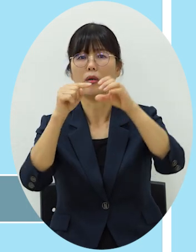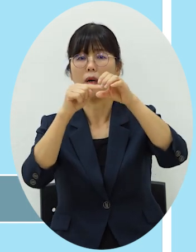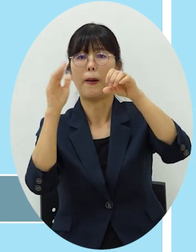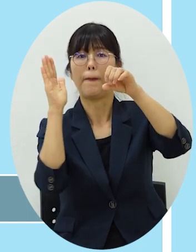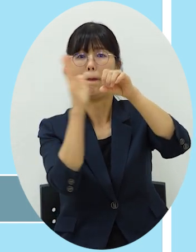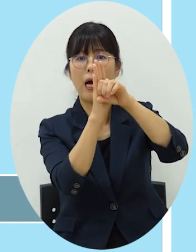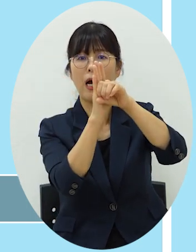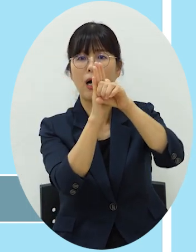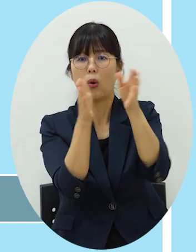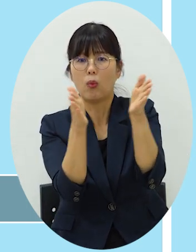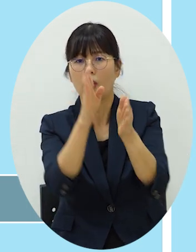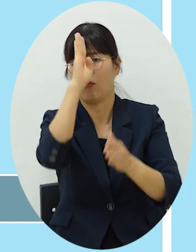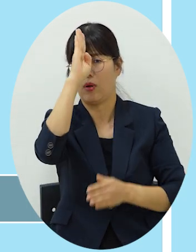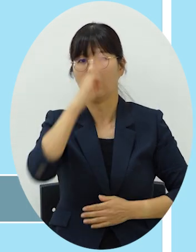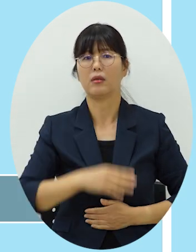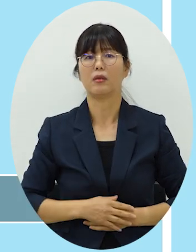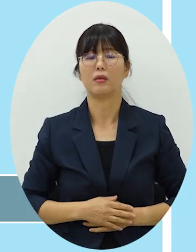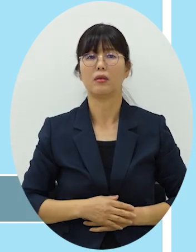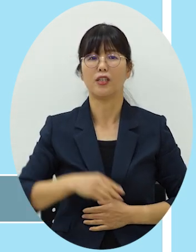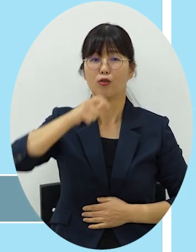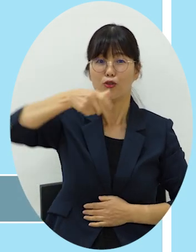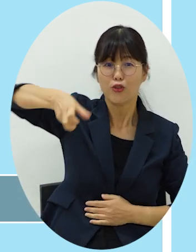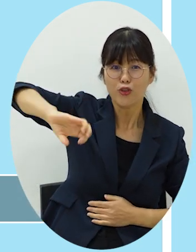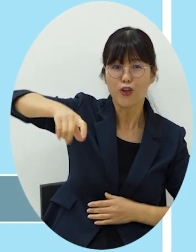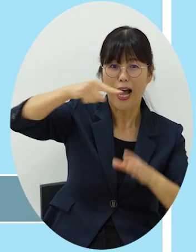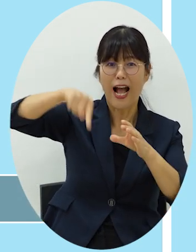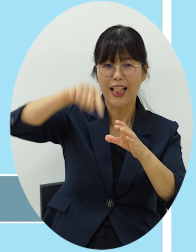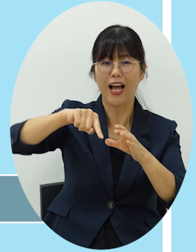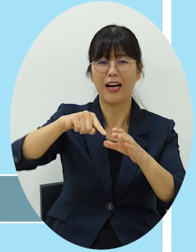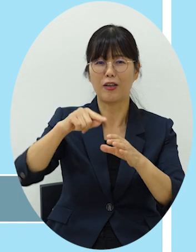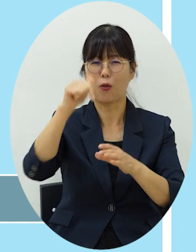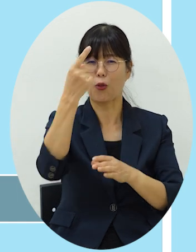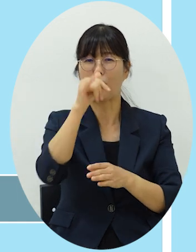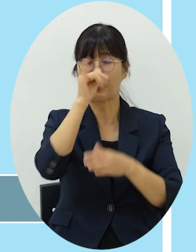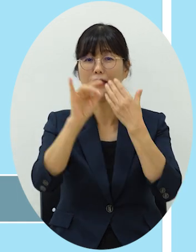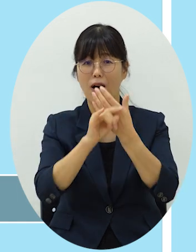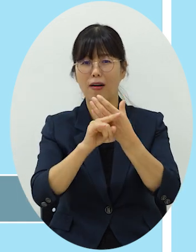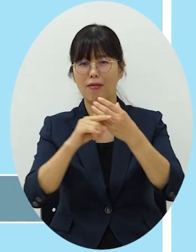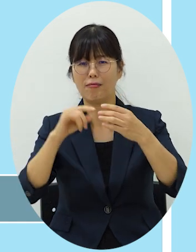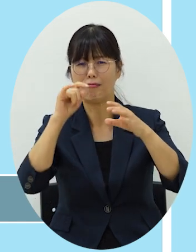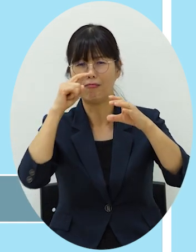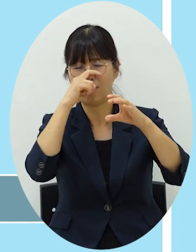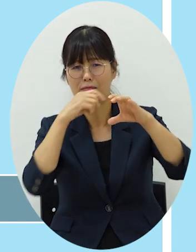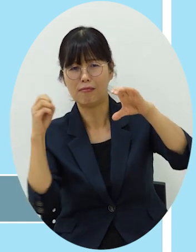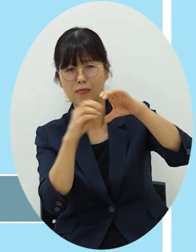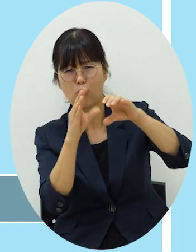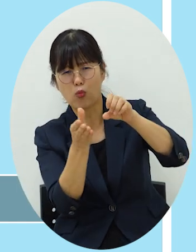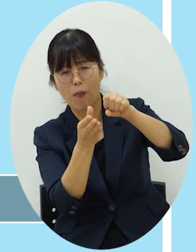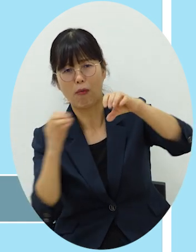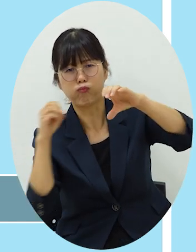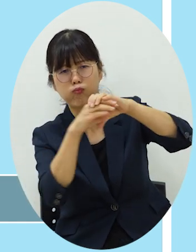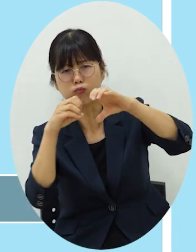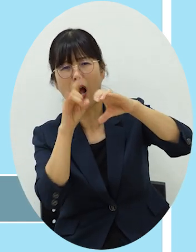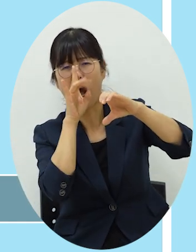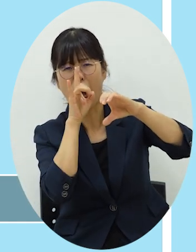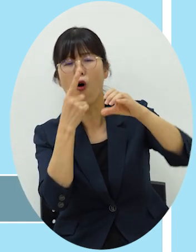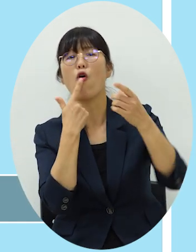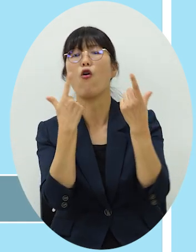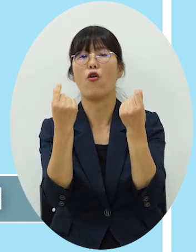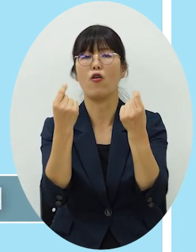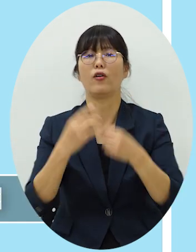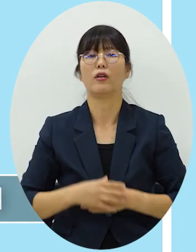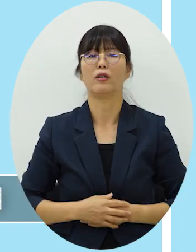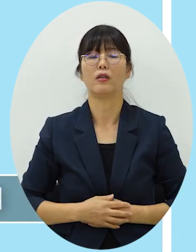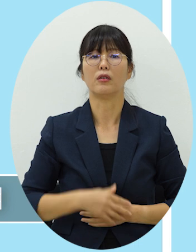점차 좁아지는 질환입니다. 수도관 안쪽에 녹이 슬면 불순물에 의해 좁아지면서 물이 통과하기 어려운 것과